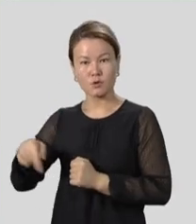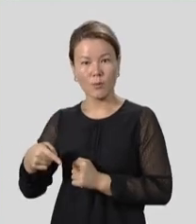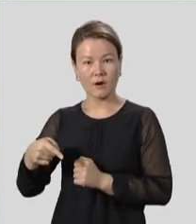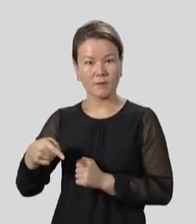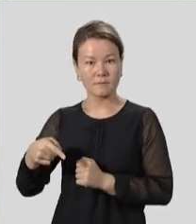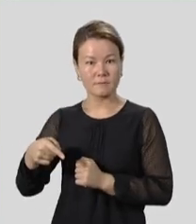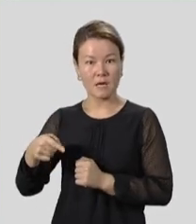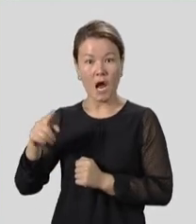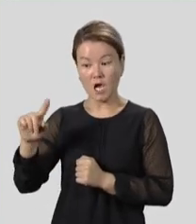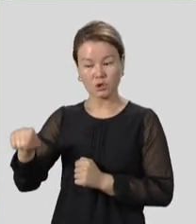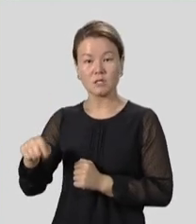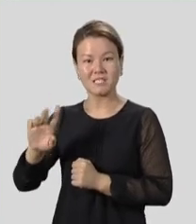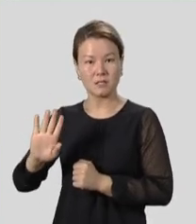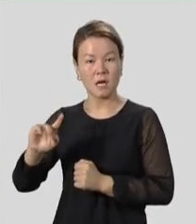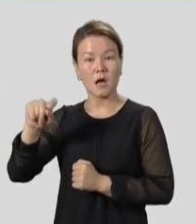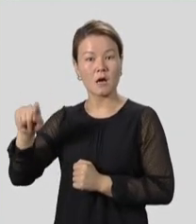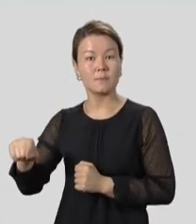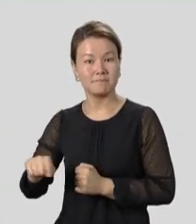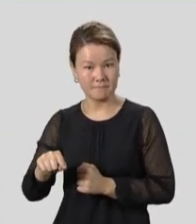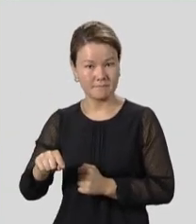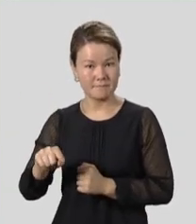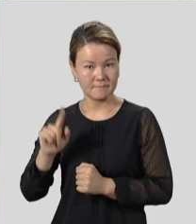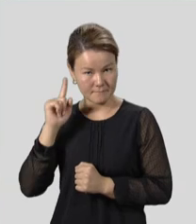квадратная. Говорят, входящий элемент.